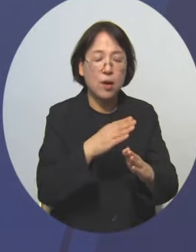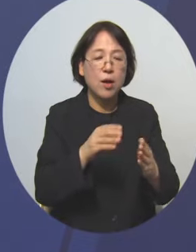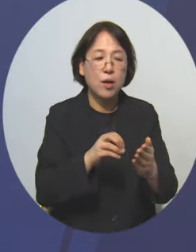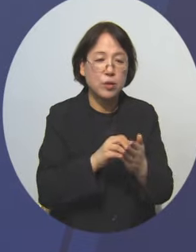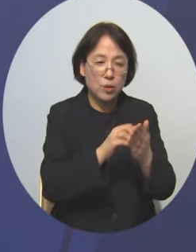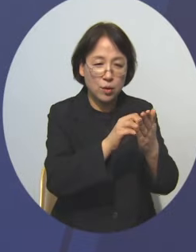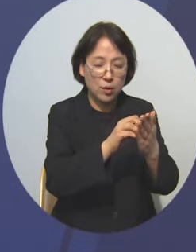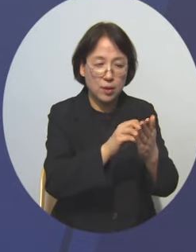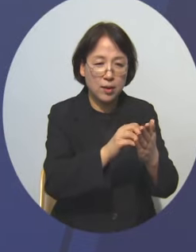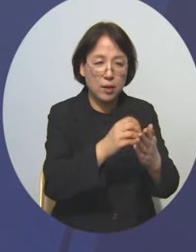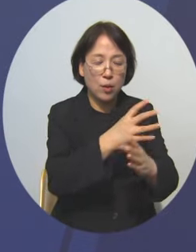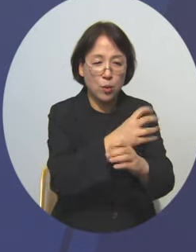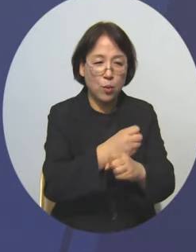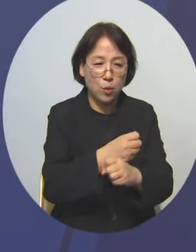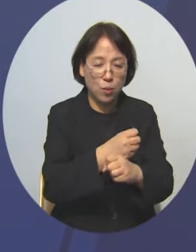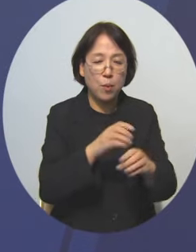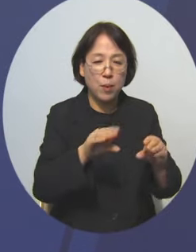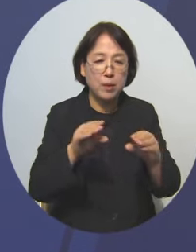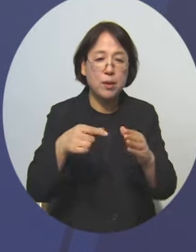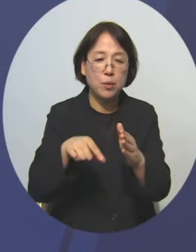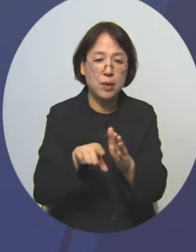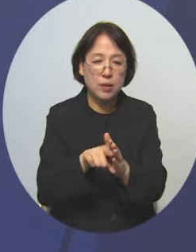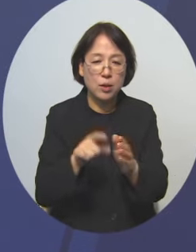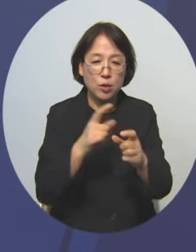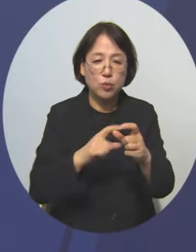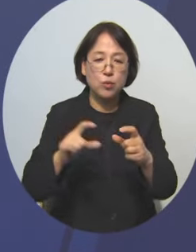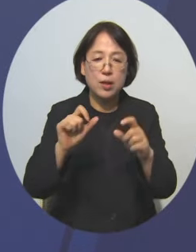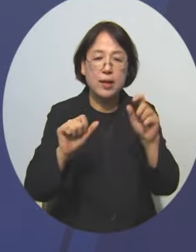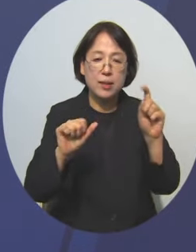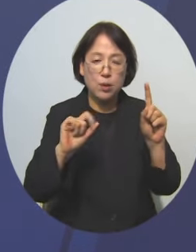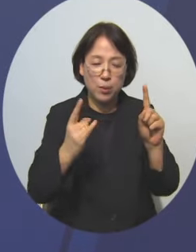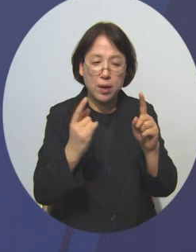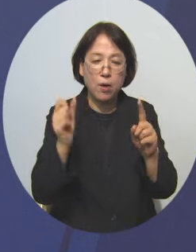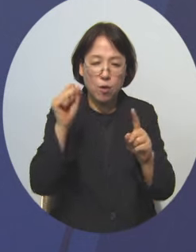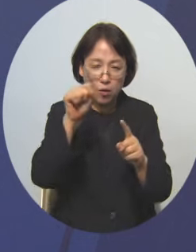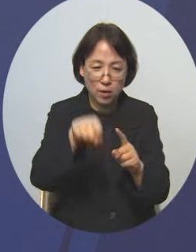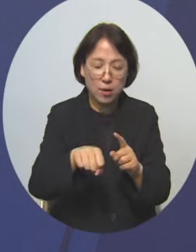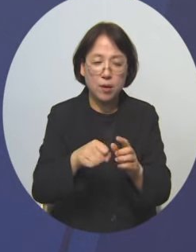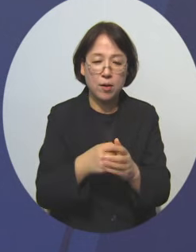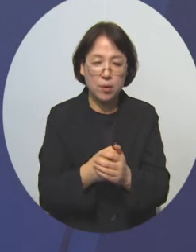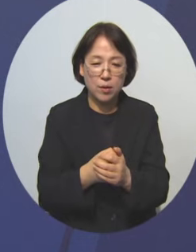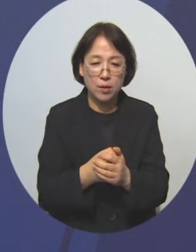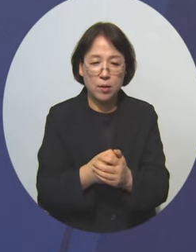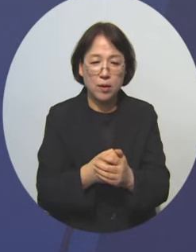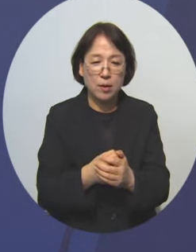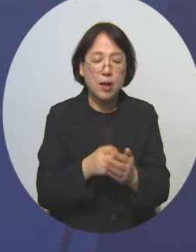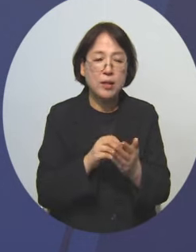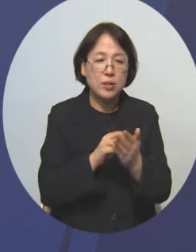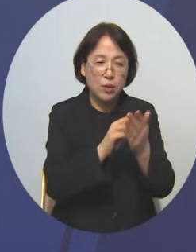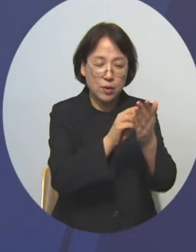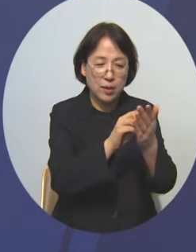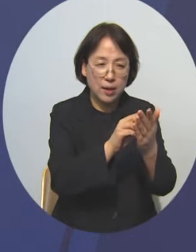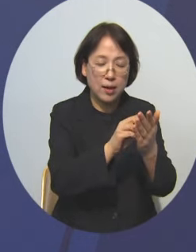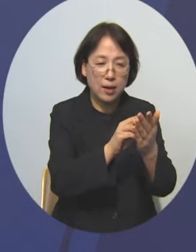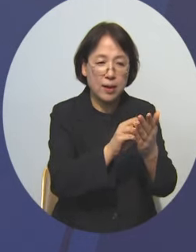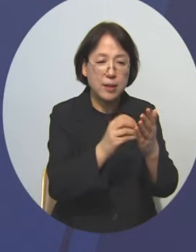신규 출산 가구 특공 기회를 추가 1회 허용하고 신혼부부 특별공급 시 청약 신청자